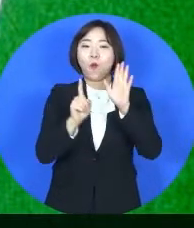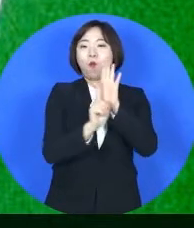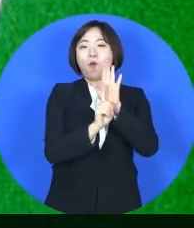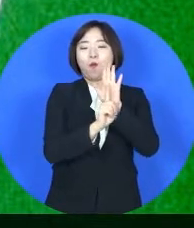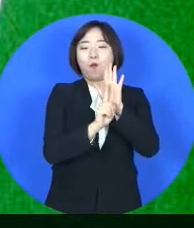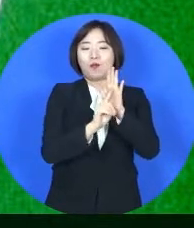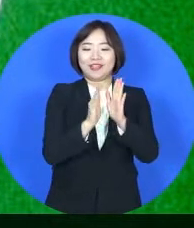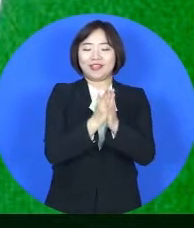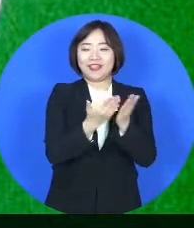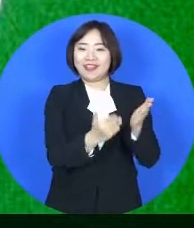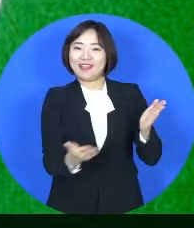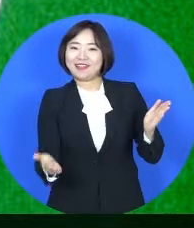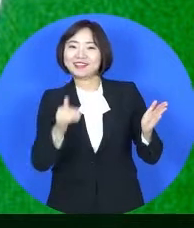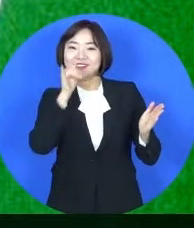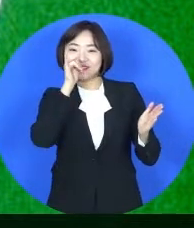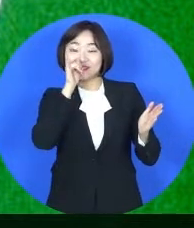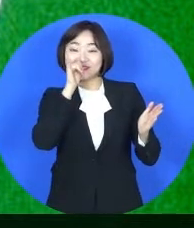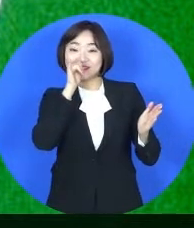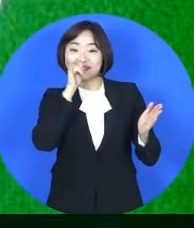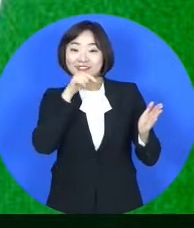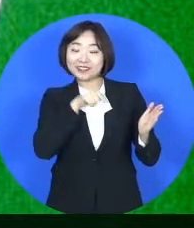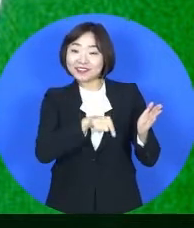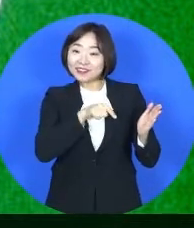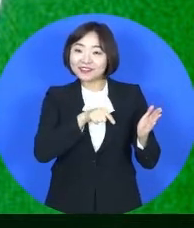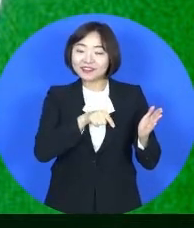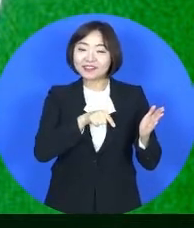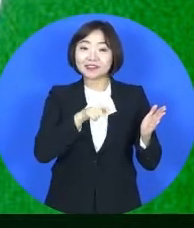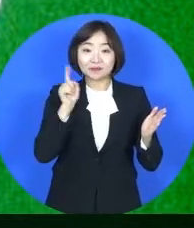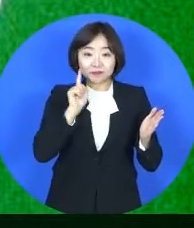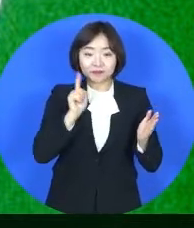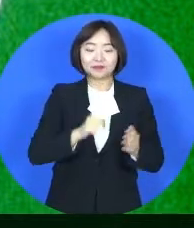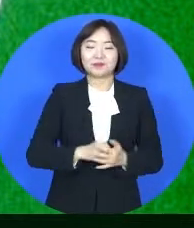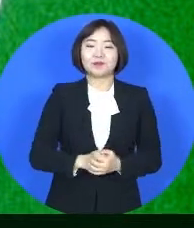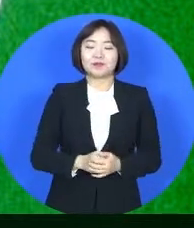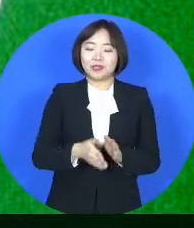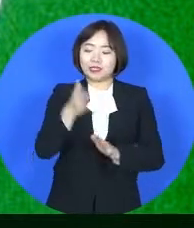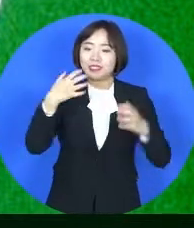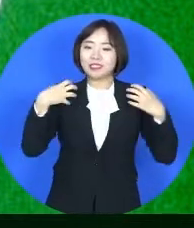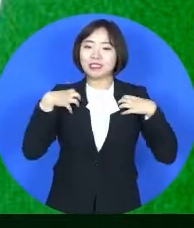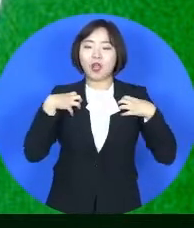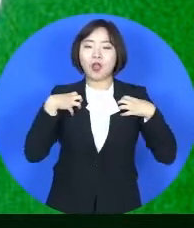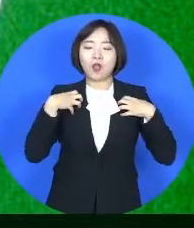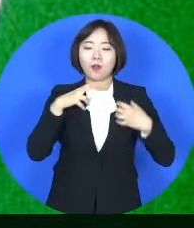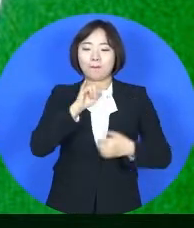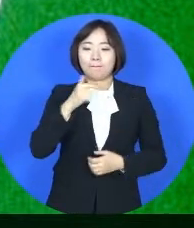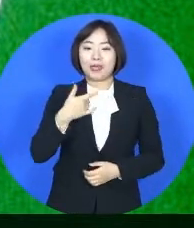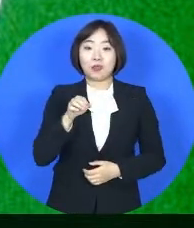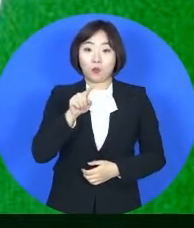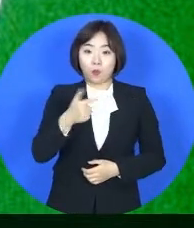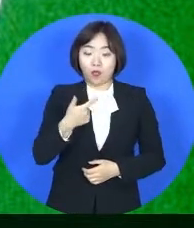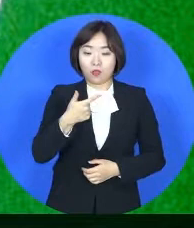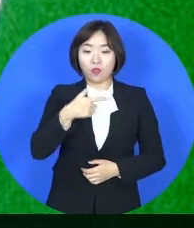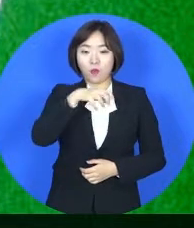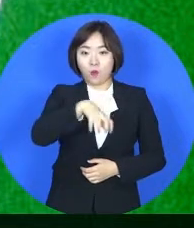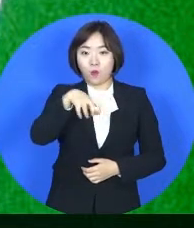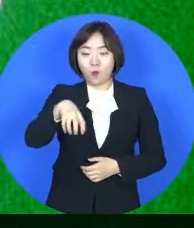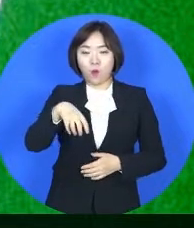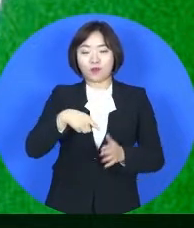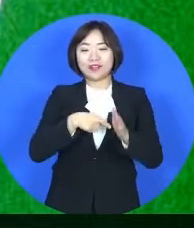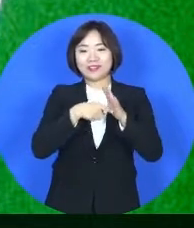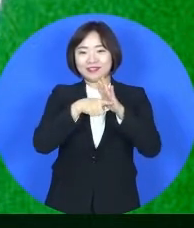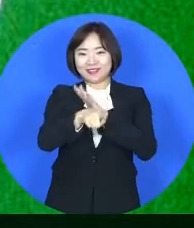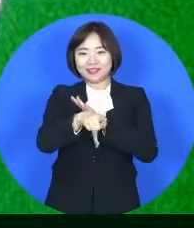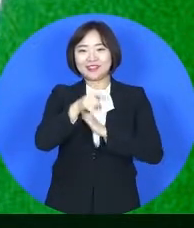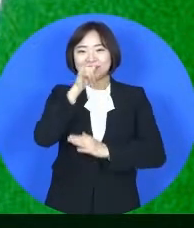나왔습니다. 맛길 따라 떠나는 천안여행 책자는 시청 민원실, 각 구청 민원실 등에 비치되어